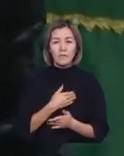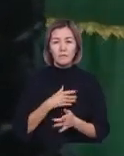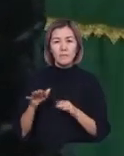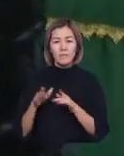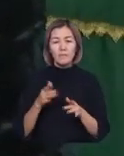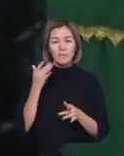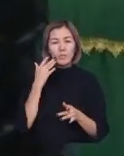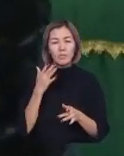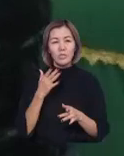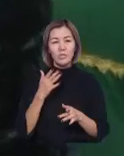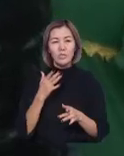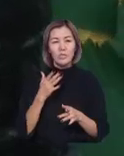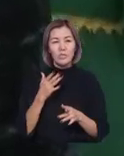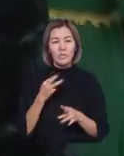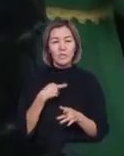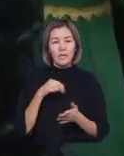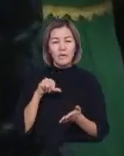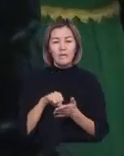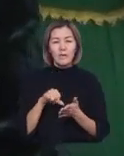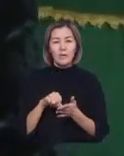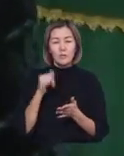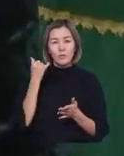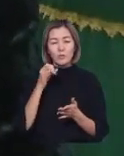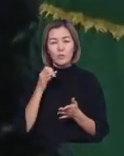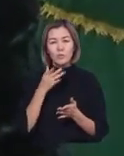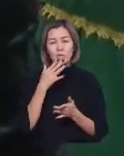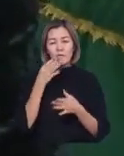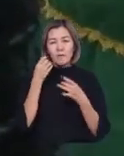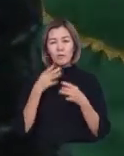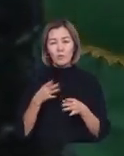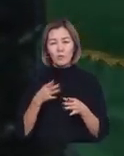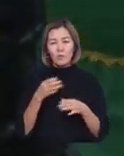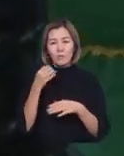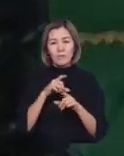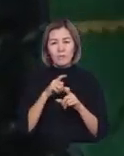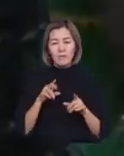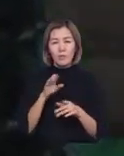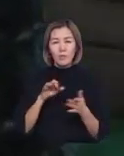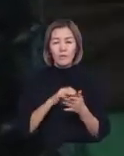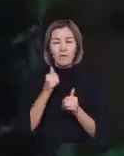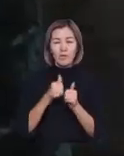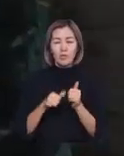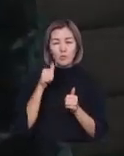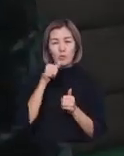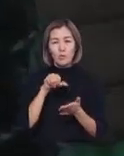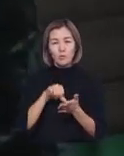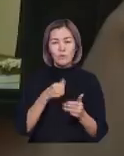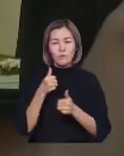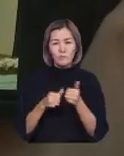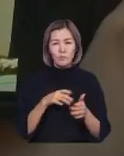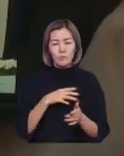мероприятия проводились чаще. Я являюсь представителем уйгурского этнокультурного центра в Кунаеве. Ежегодно участвуем в